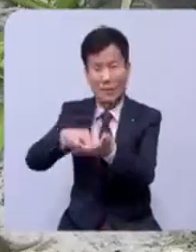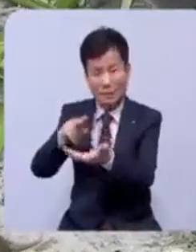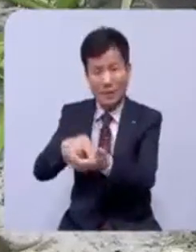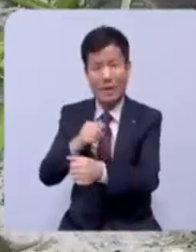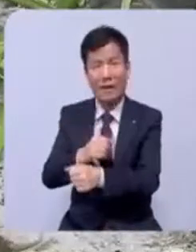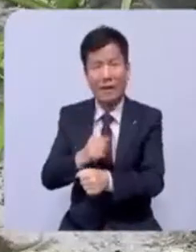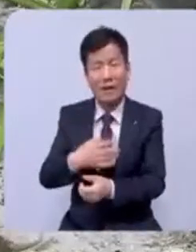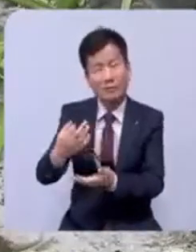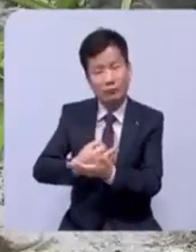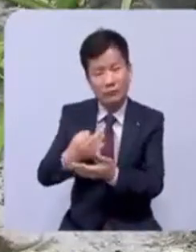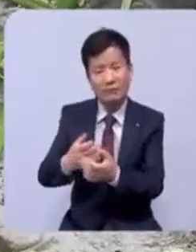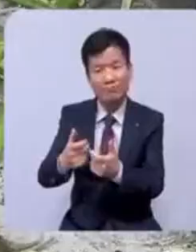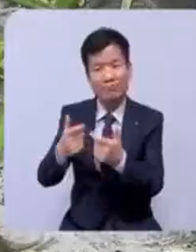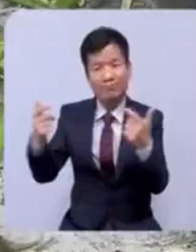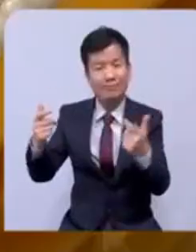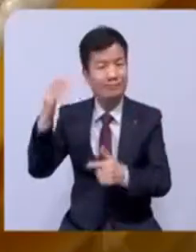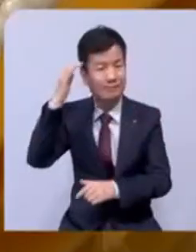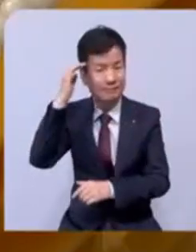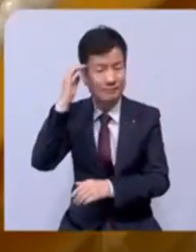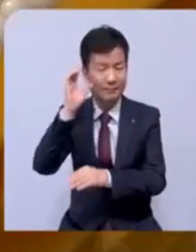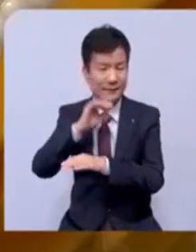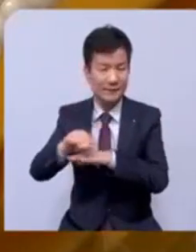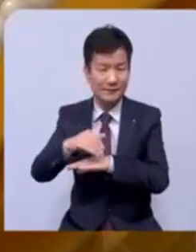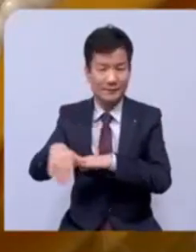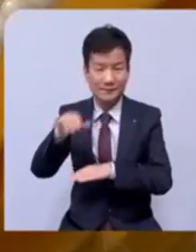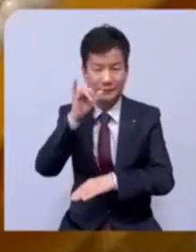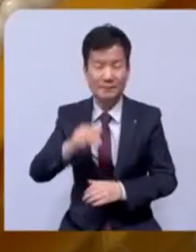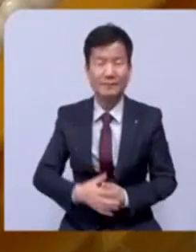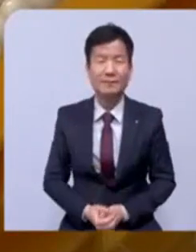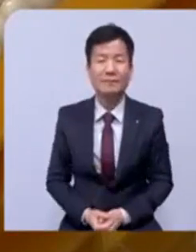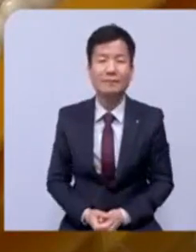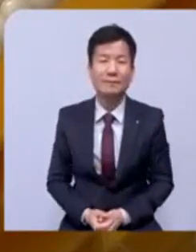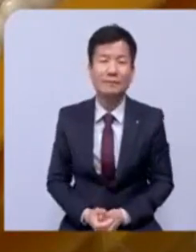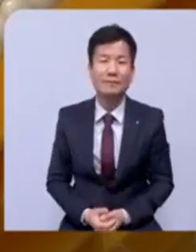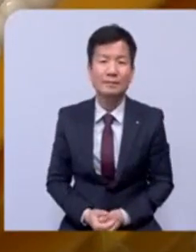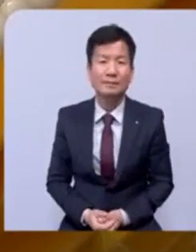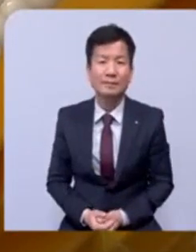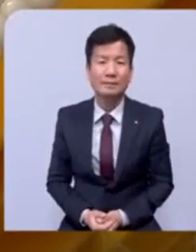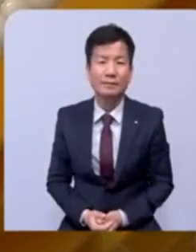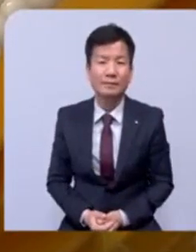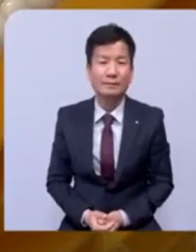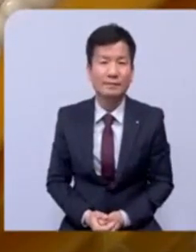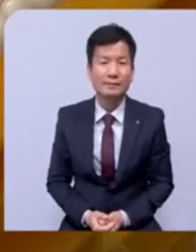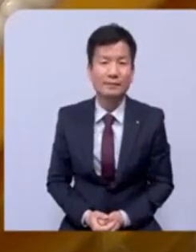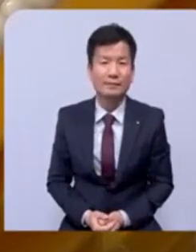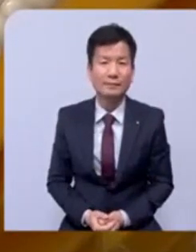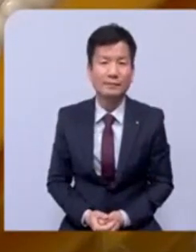등으로 수익을 낼 예정입니다. KBS 뉴스 송근섭입니다.